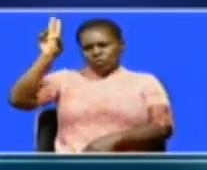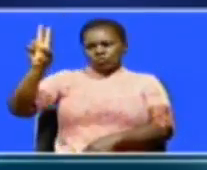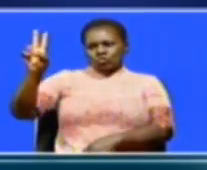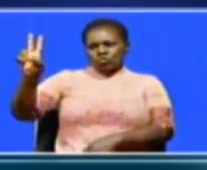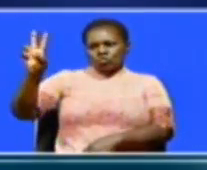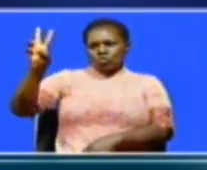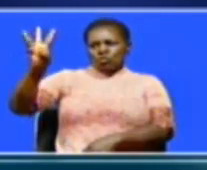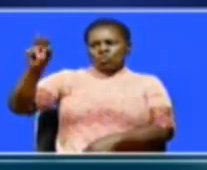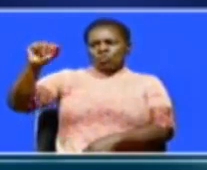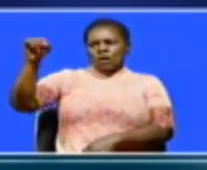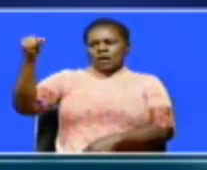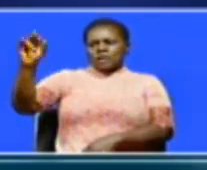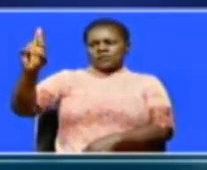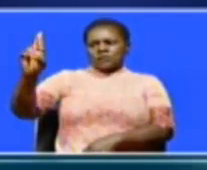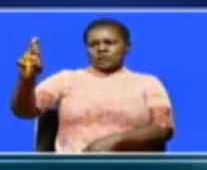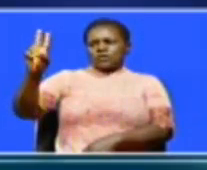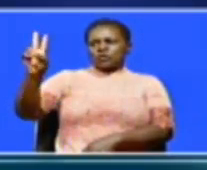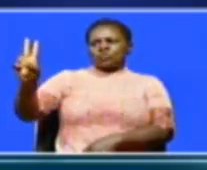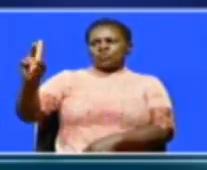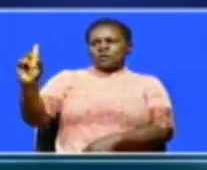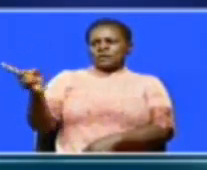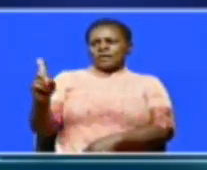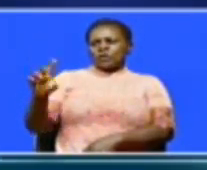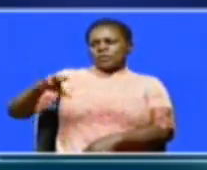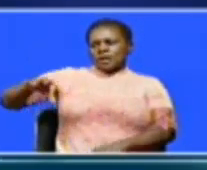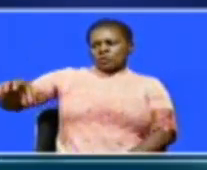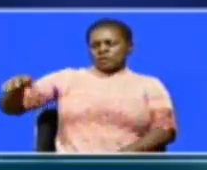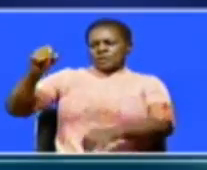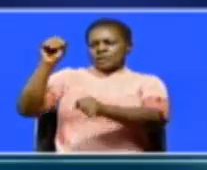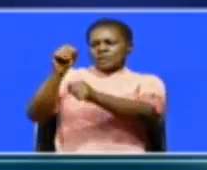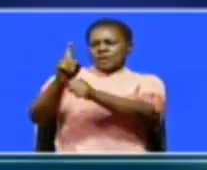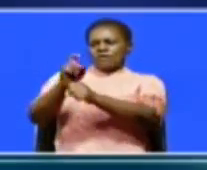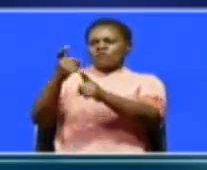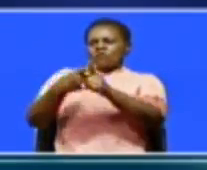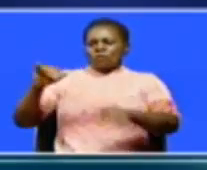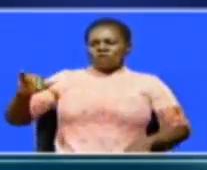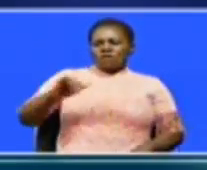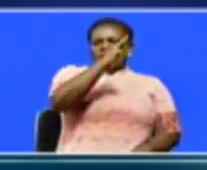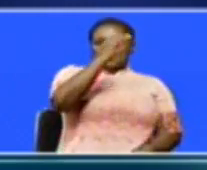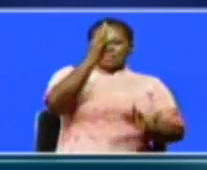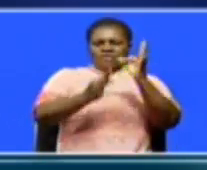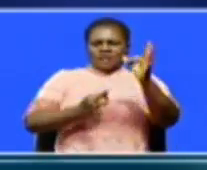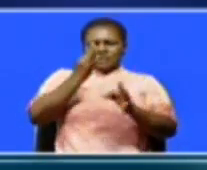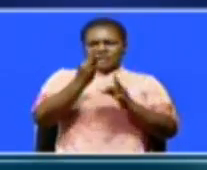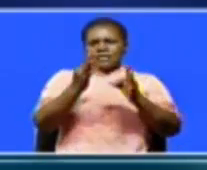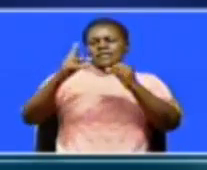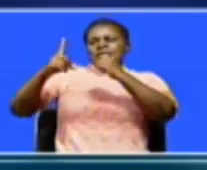na Wajia visa 2. In Nairobi County, the 11 cases are from Embakasi,